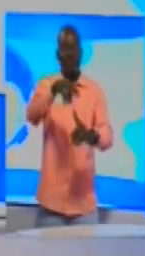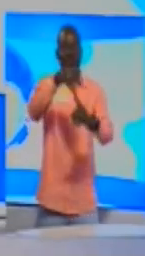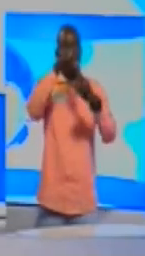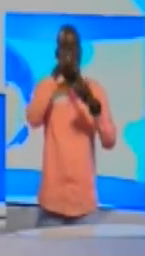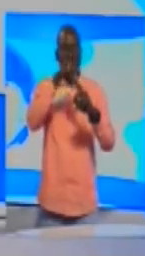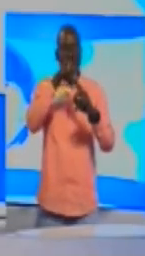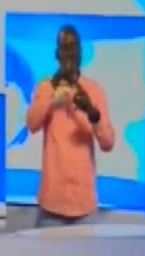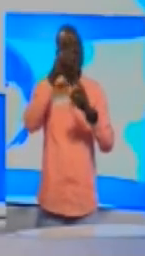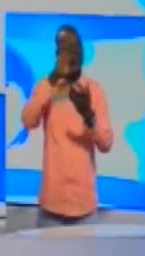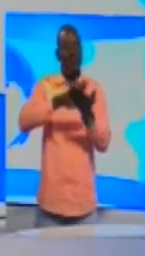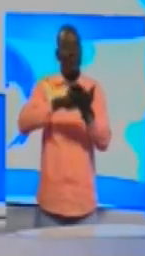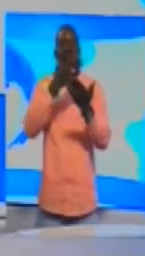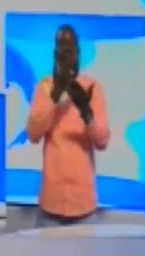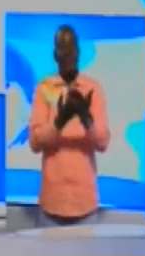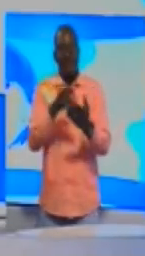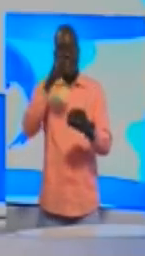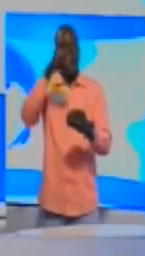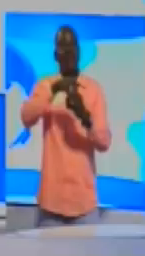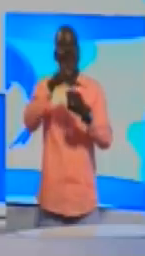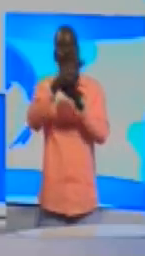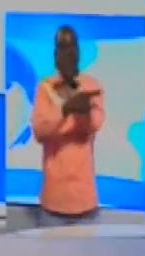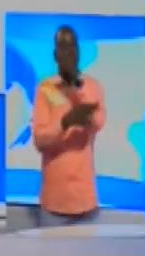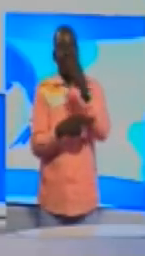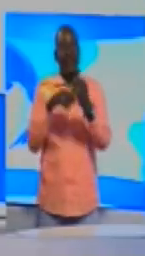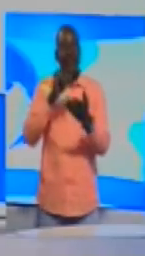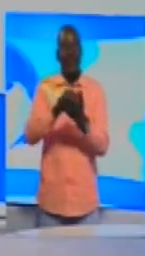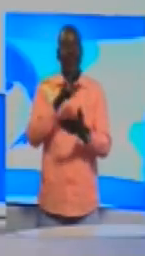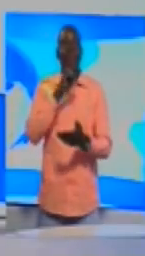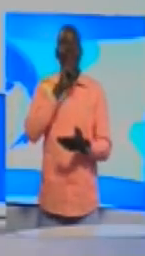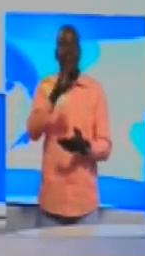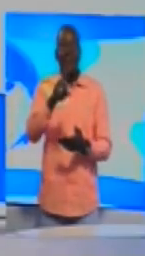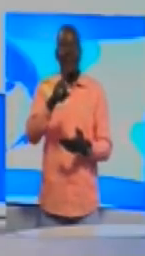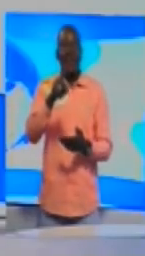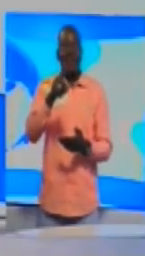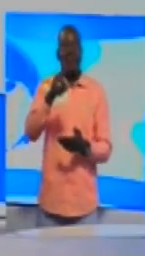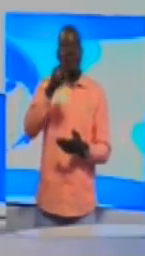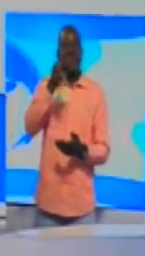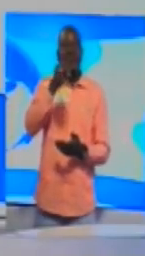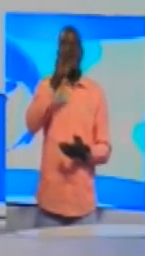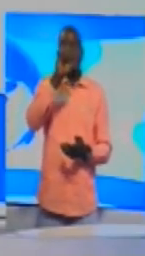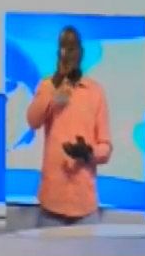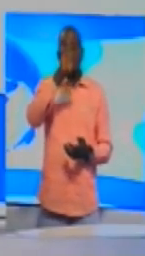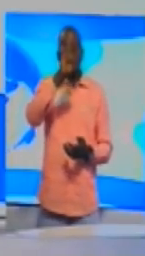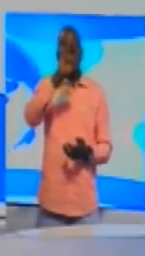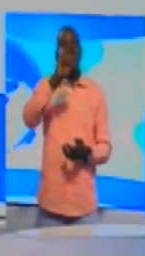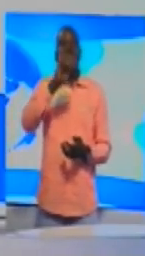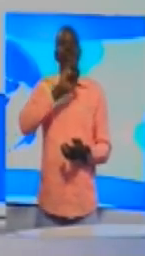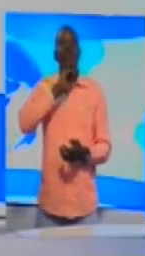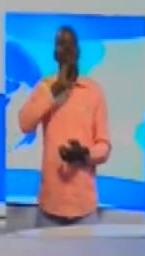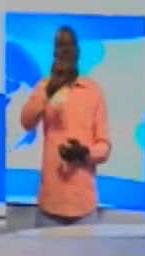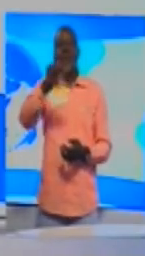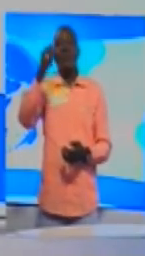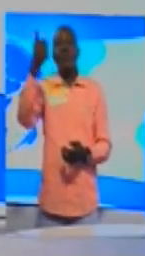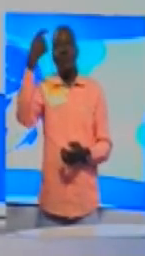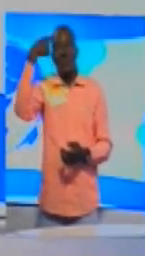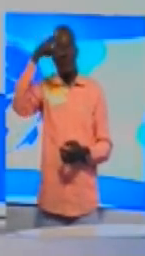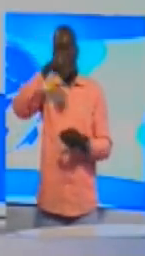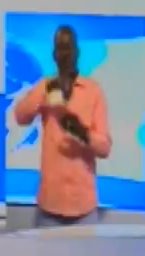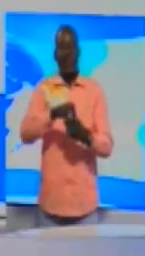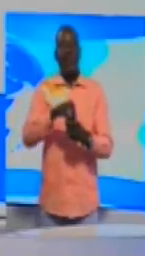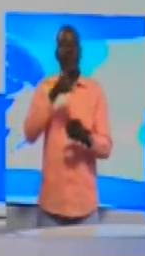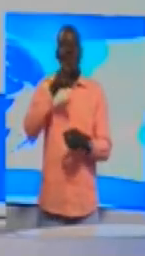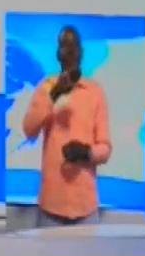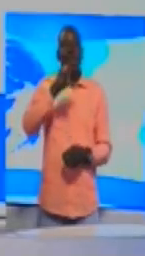spécificités culinaires de la région. Il s'agit du komboula qui n'est rien d'autre que la repousse du